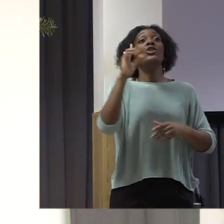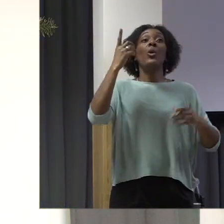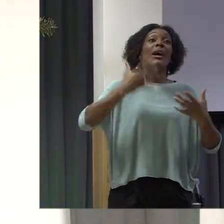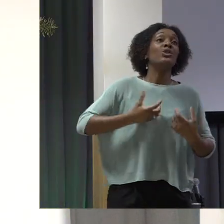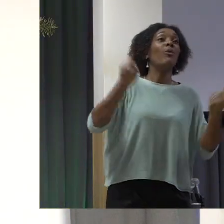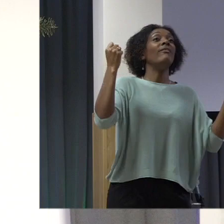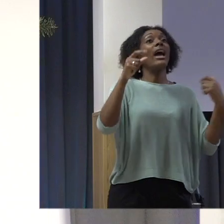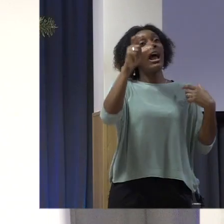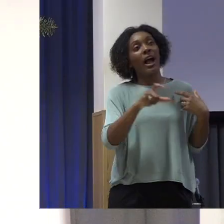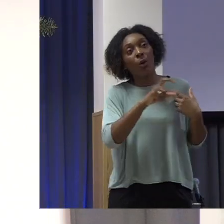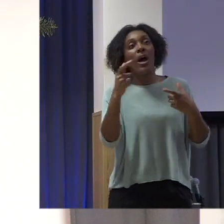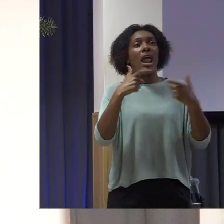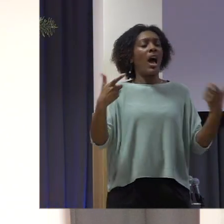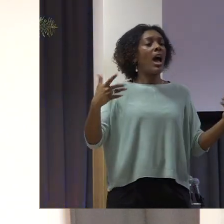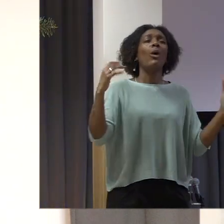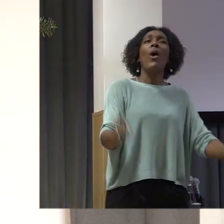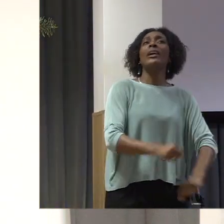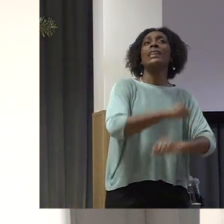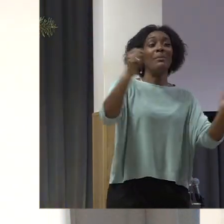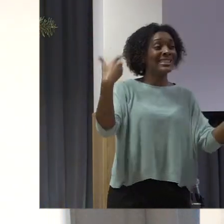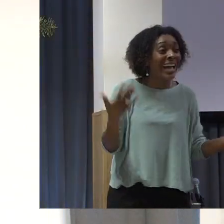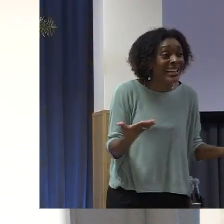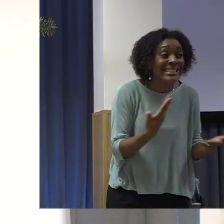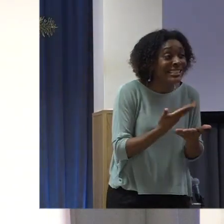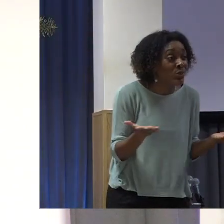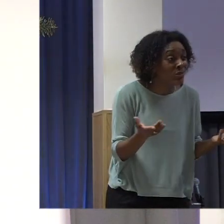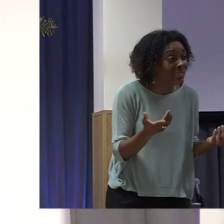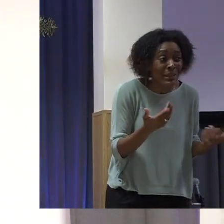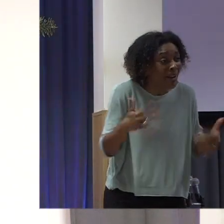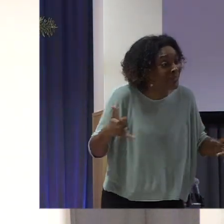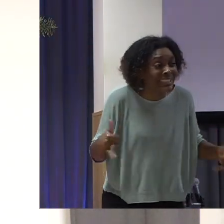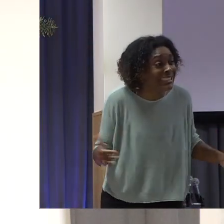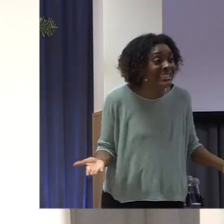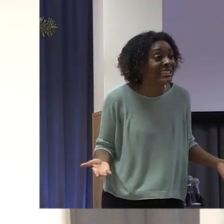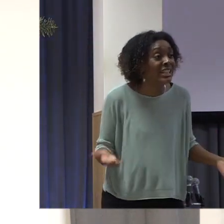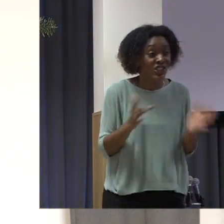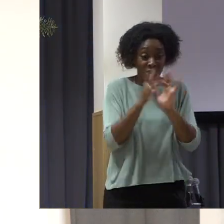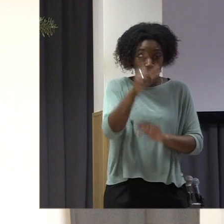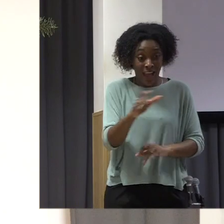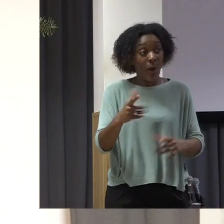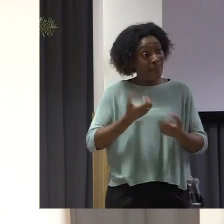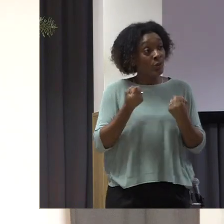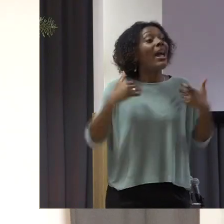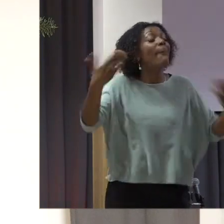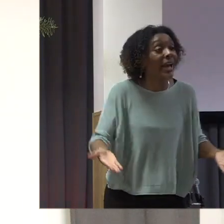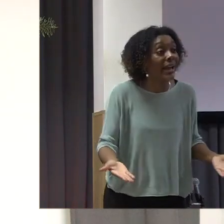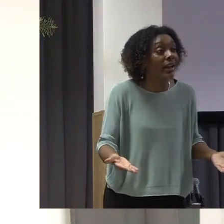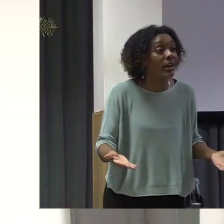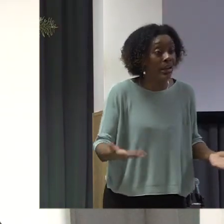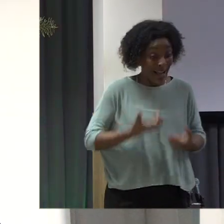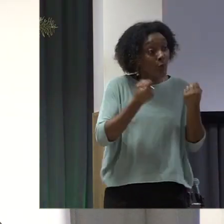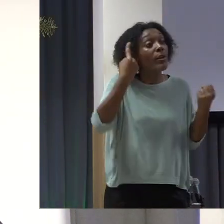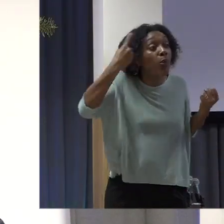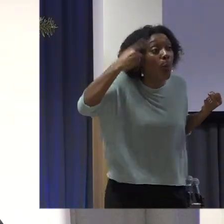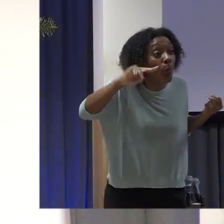C'est extraordinaire. Oui, c'est extraordinaire. Mais le message ne s'arrête pas là. Si Dieu m'a sauvé, c'est pour quelque chose. Si Dieu m'a sauvé, c'est